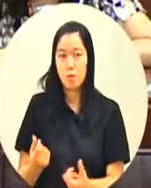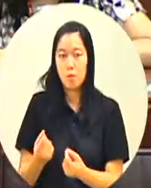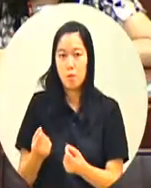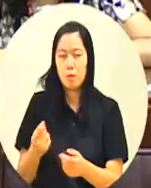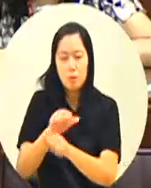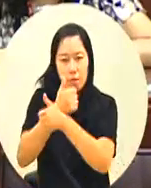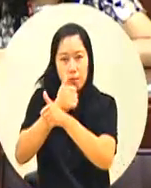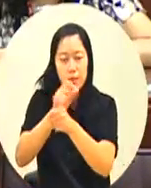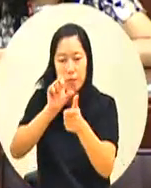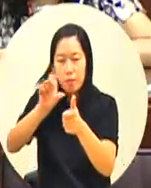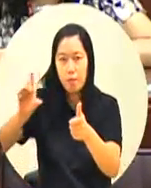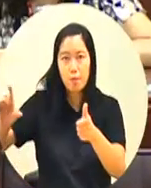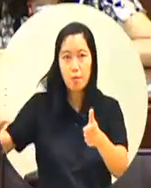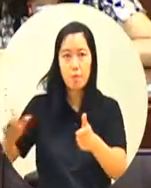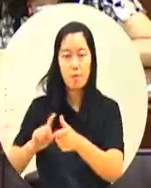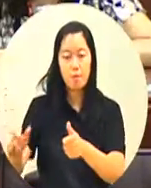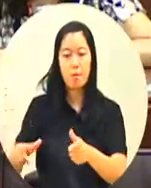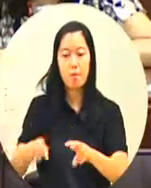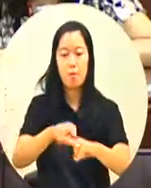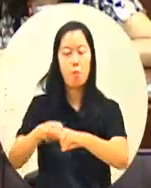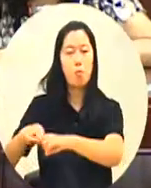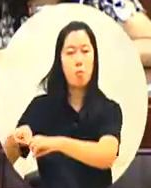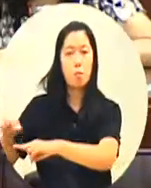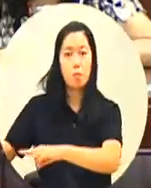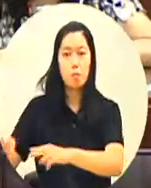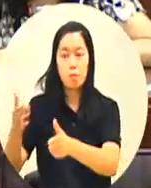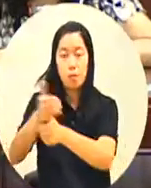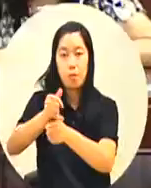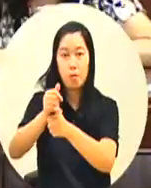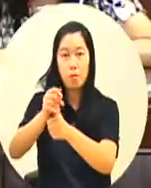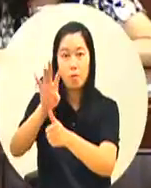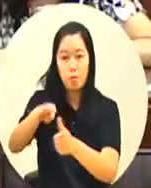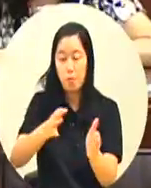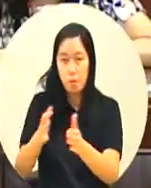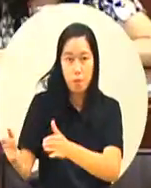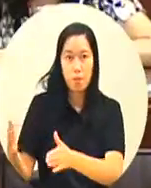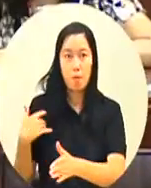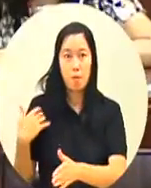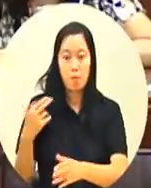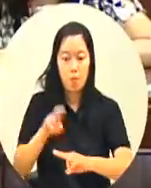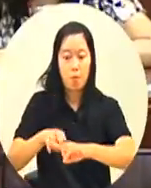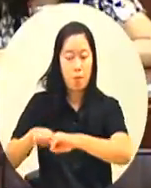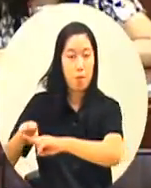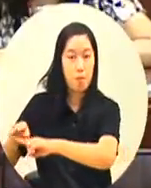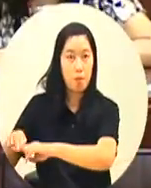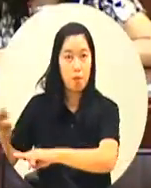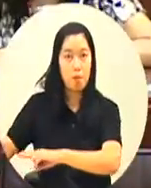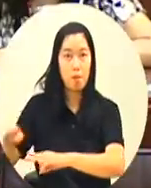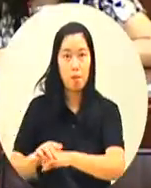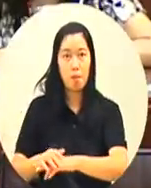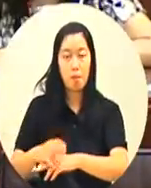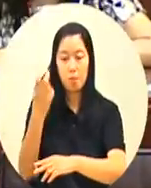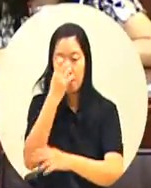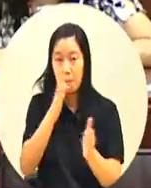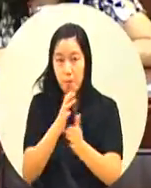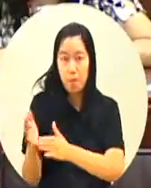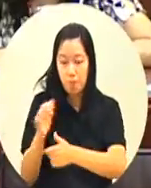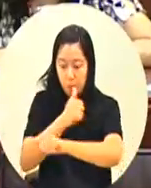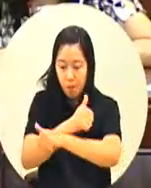Okay. 所以14家厂商坐在那边，他们的总经理几乎都总经理都到了。然后他们的管理团队考试的